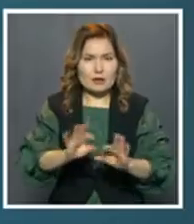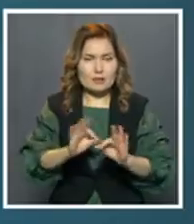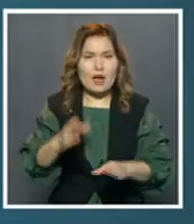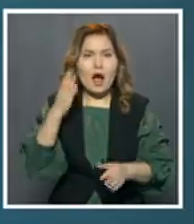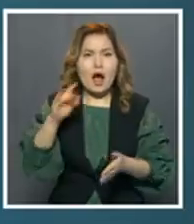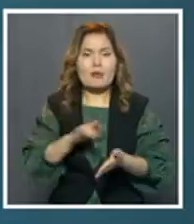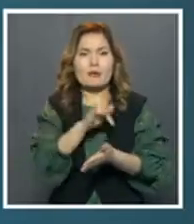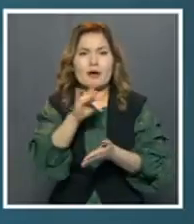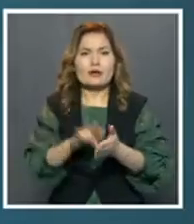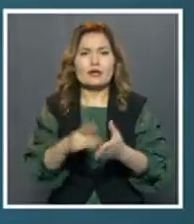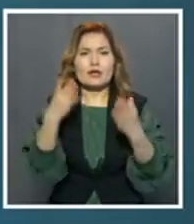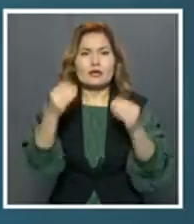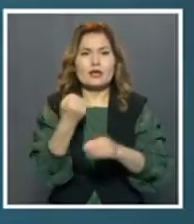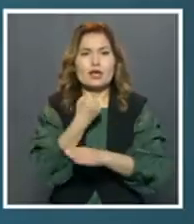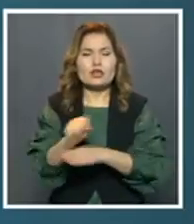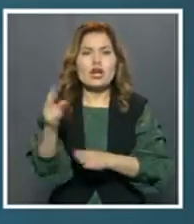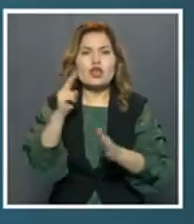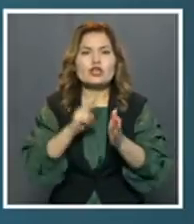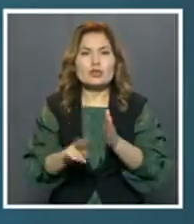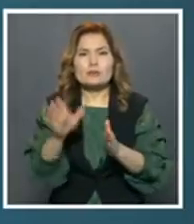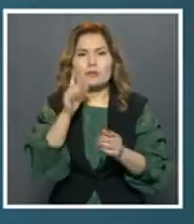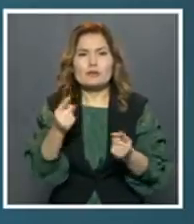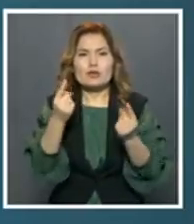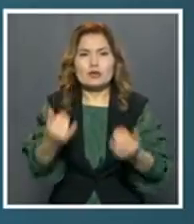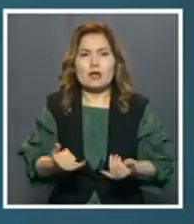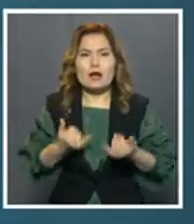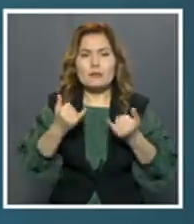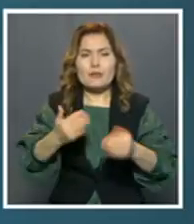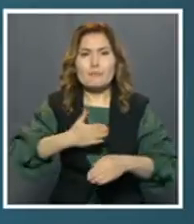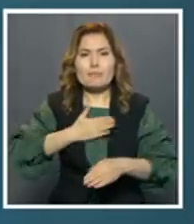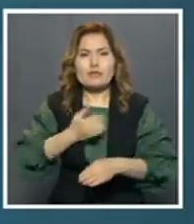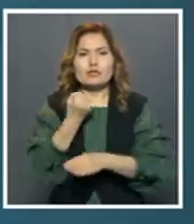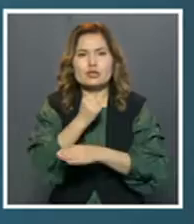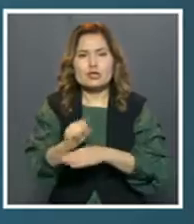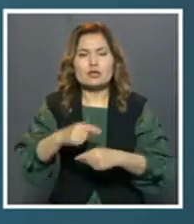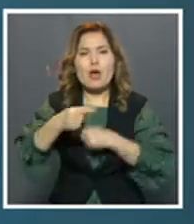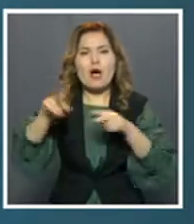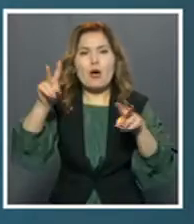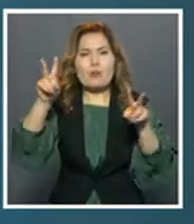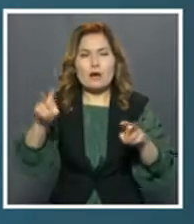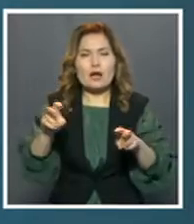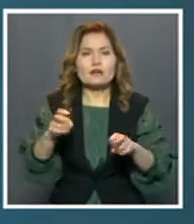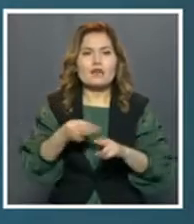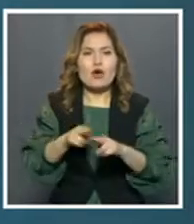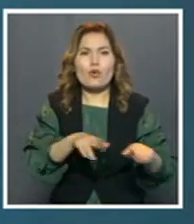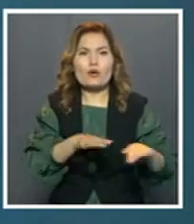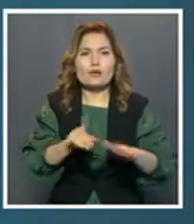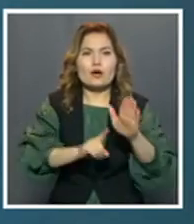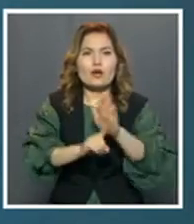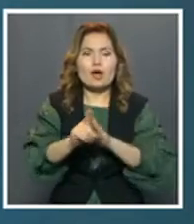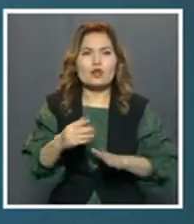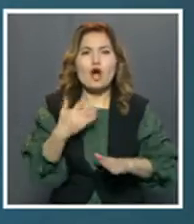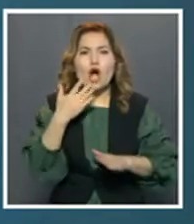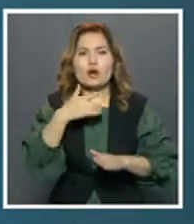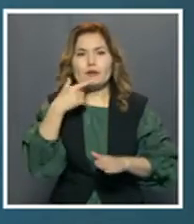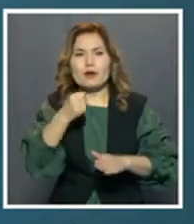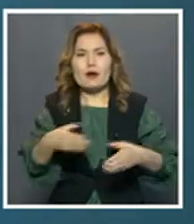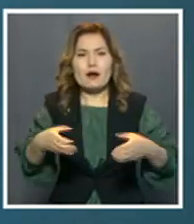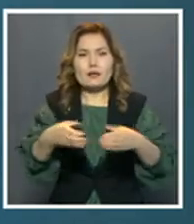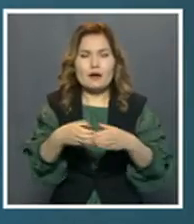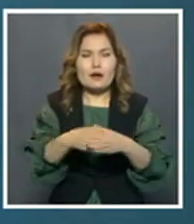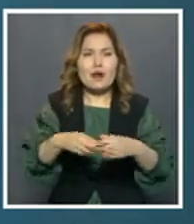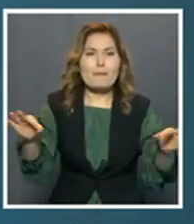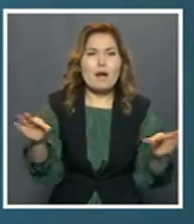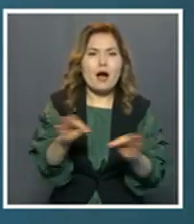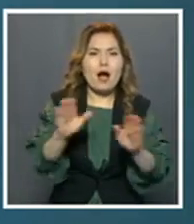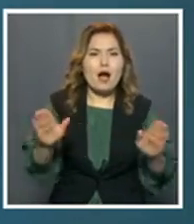Алматыда жеңістің 75 жылдығына орай біз жеңістің мұрагеріміз атты эстафета басталды. Осы жобаның аясында ұлттық ұлан сарбаздарынан құралған